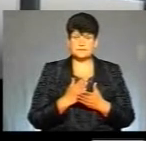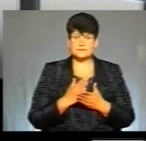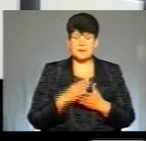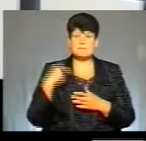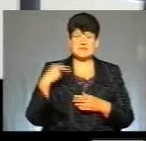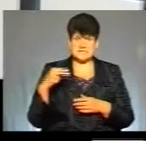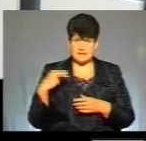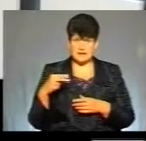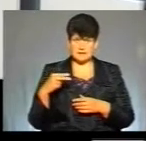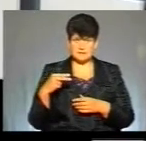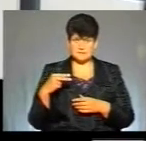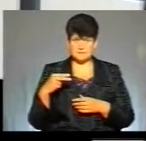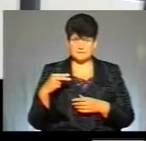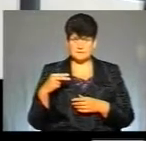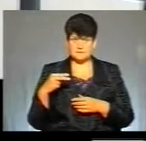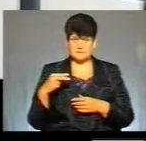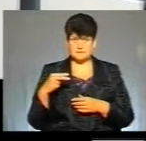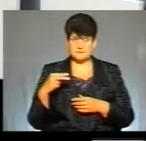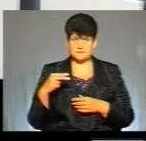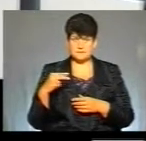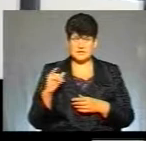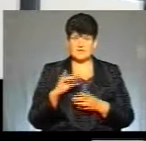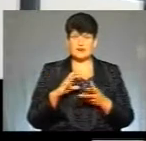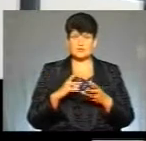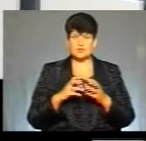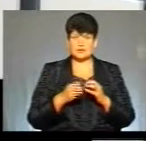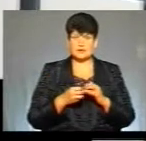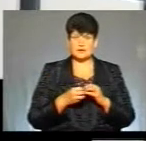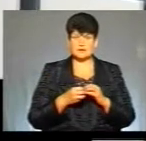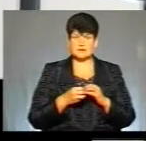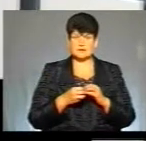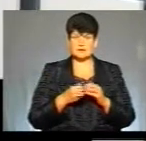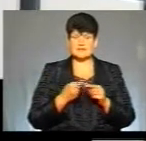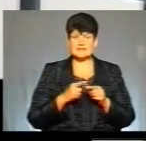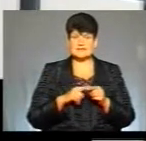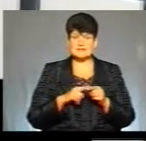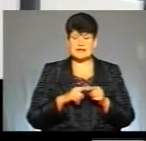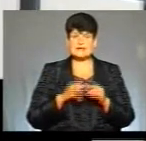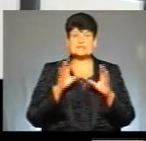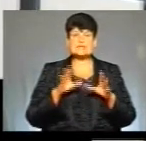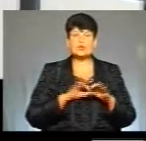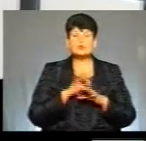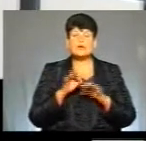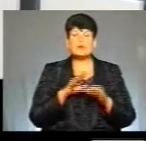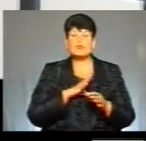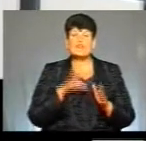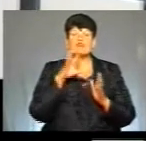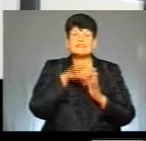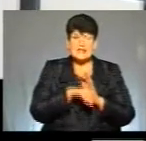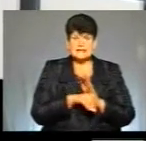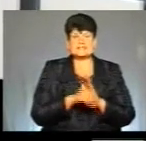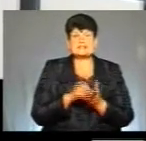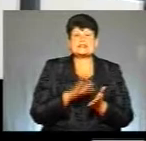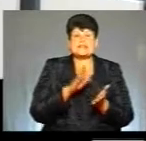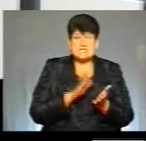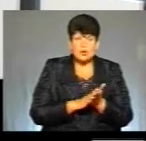президента. І в результаті такий законопроект, він просто був внесений у Верховну Раду, зареєстрований, відправлений до